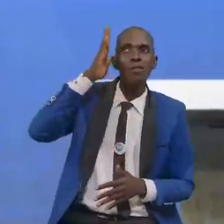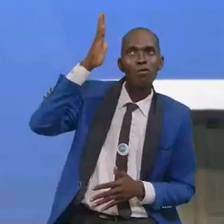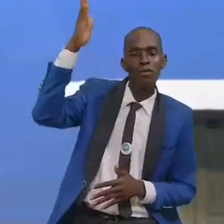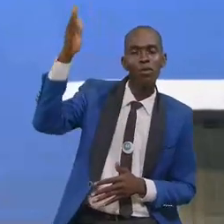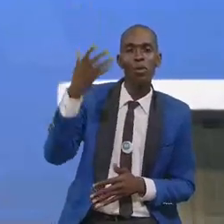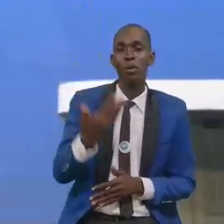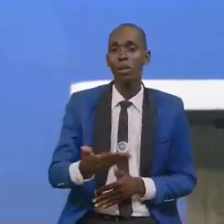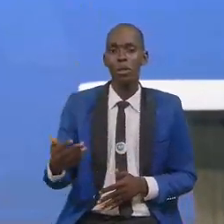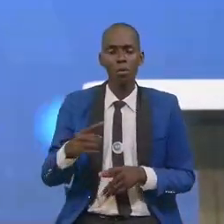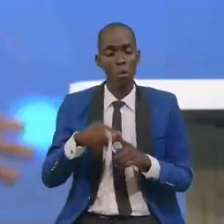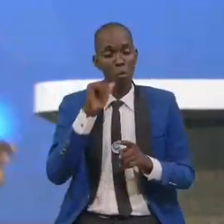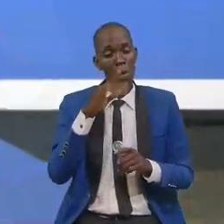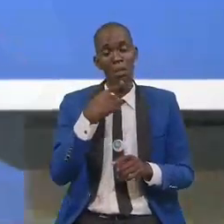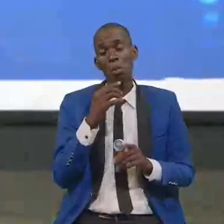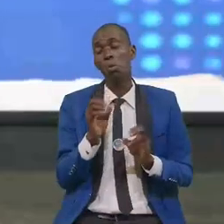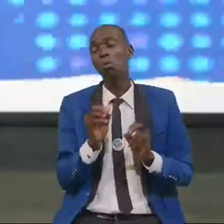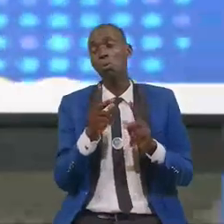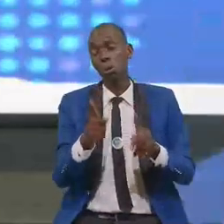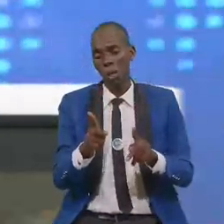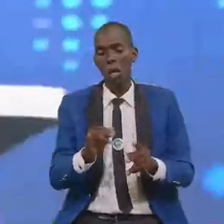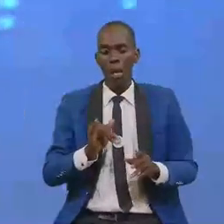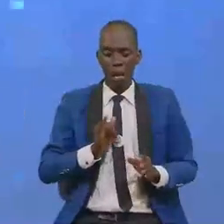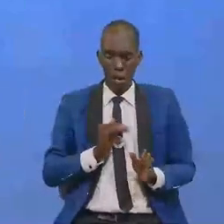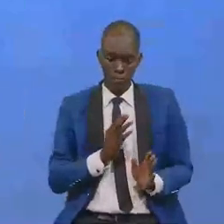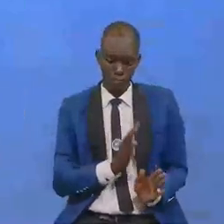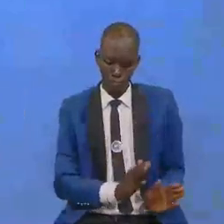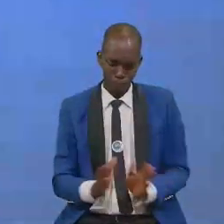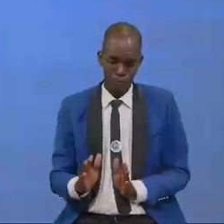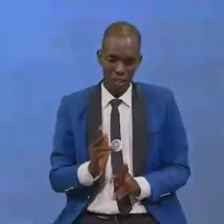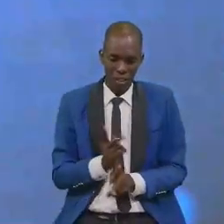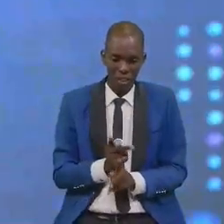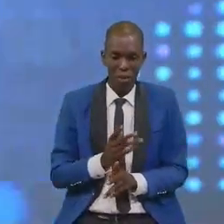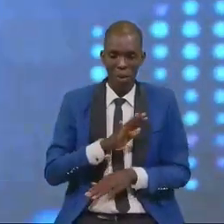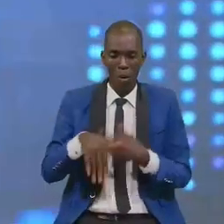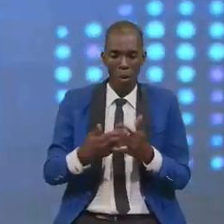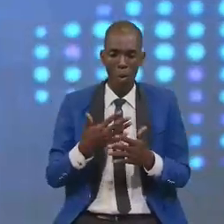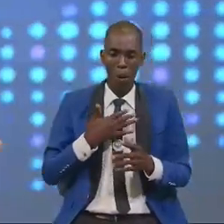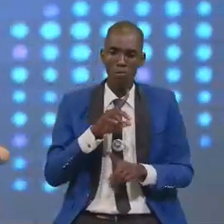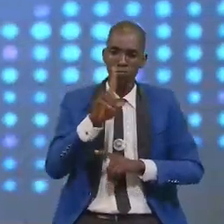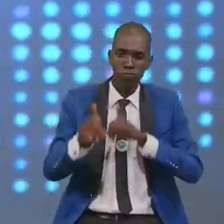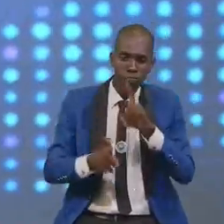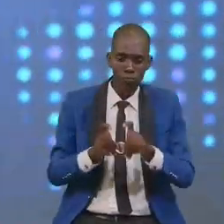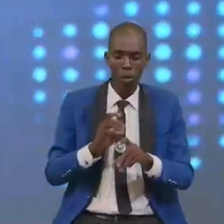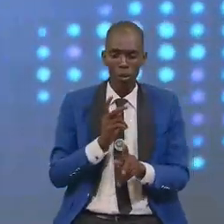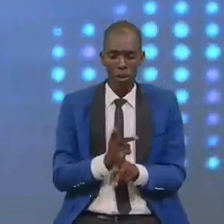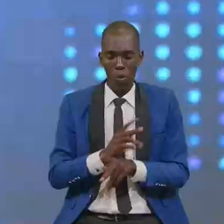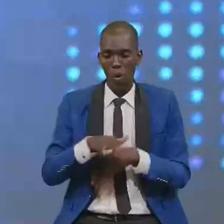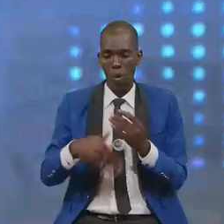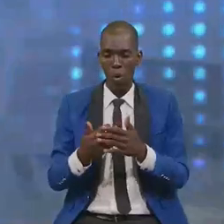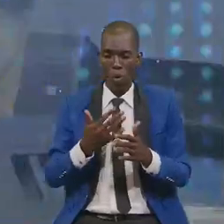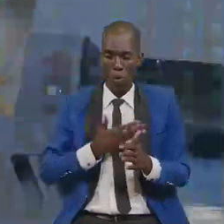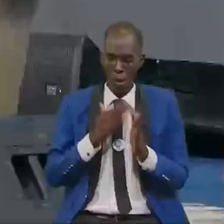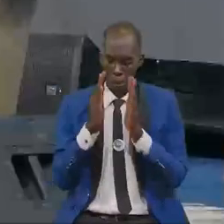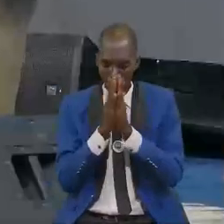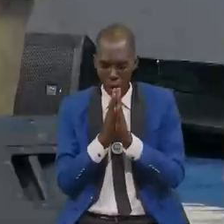a dit d'accord je réserve toutes mes questions je réserve toutes mes prières je réserve tous mes désirs